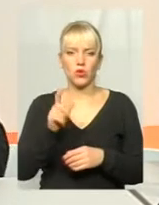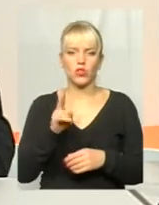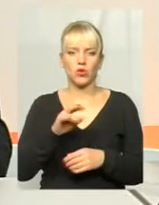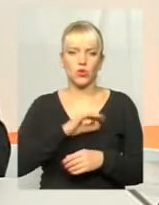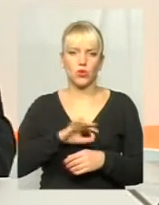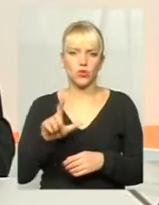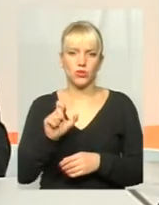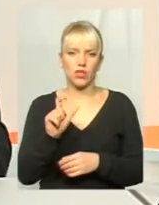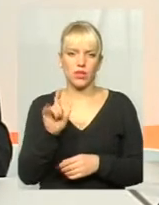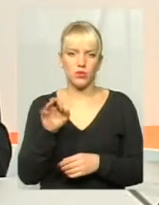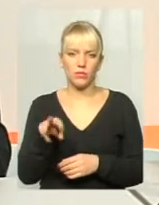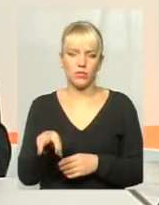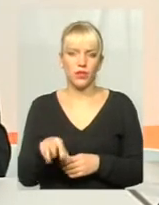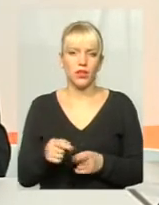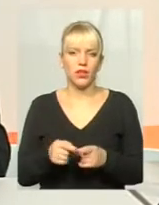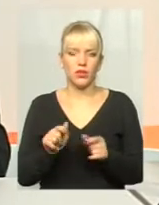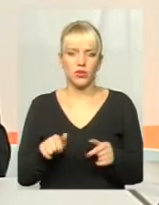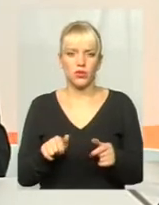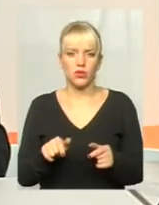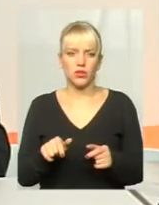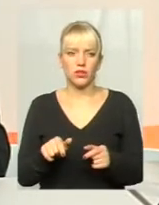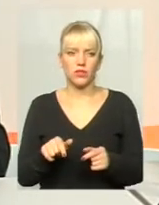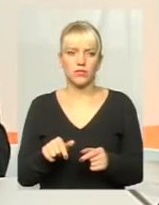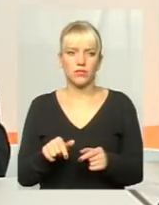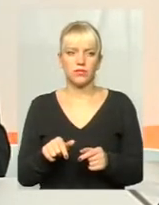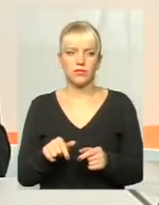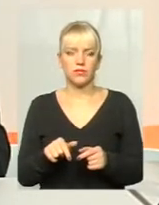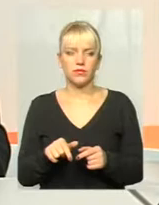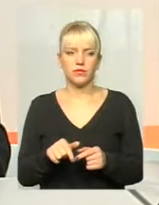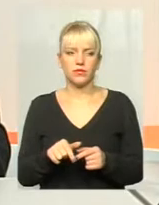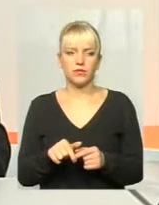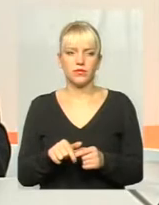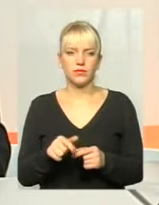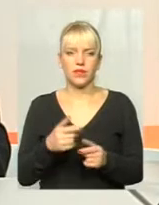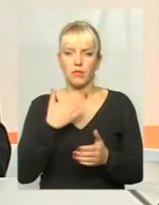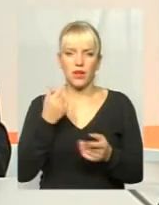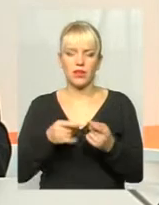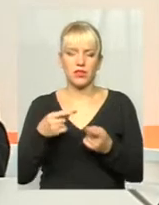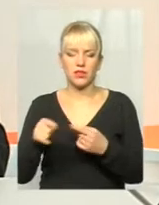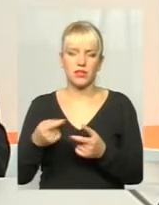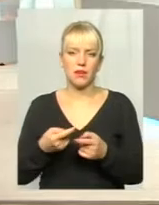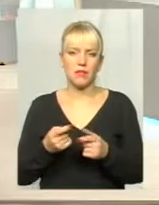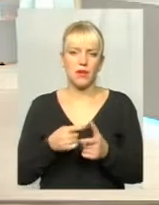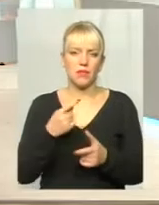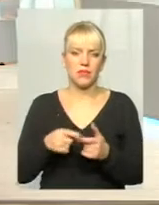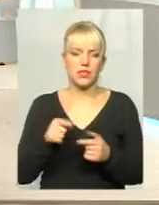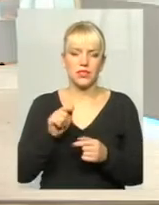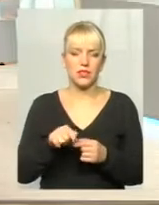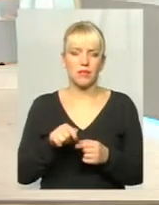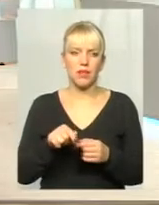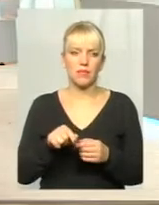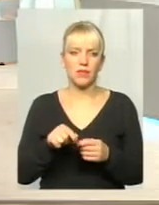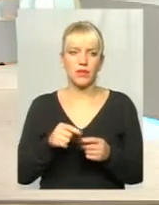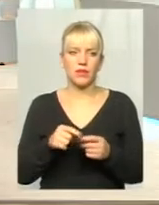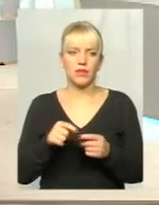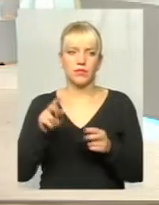газовими приладами. Тут правила не роблять ніякої відміни між цими категоріями людей. Але чи несе